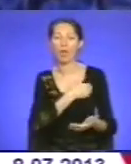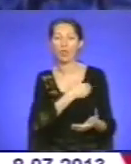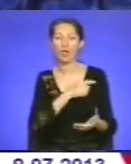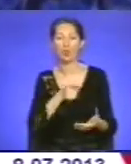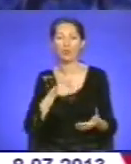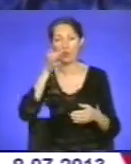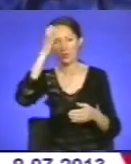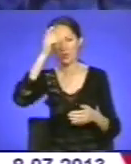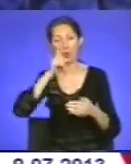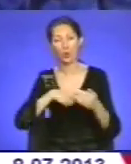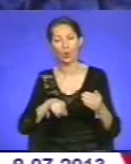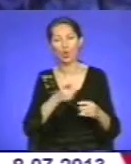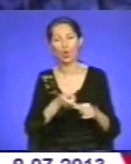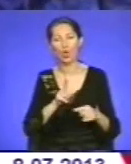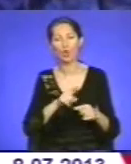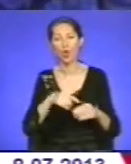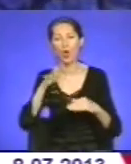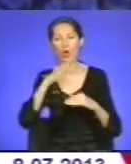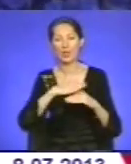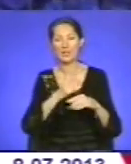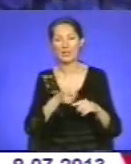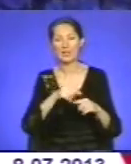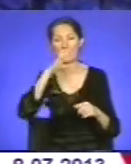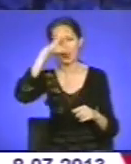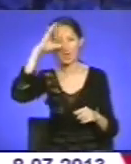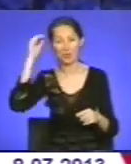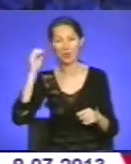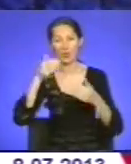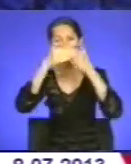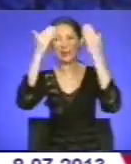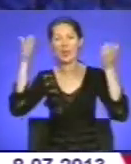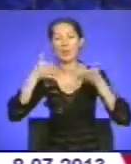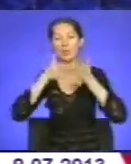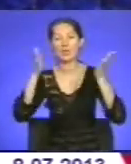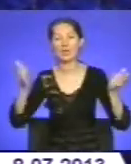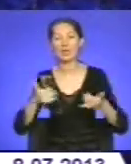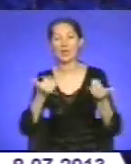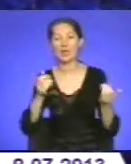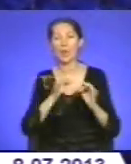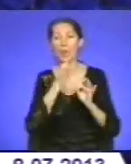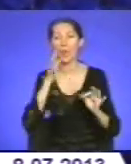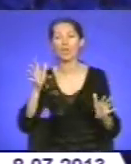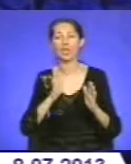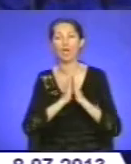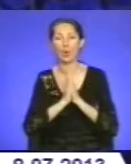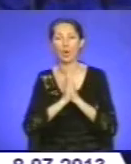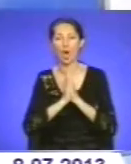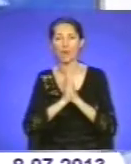вчені переконують, що цього вечора, цієї ночі небо відкрите для будь-яких